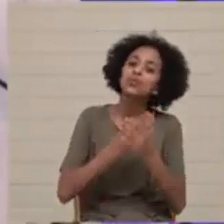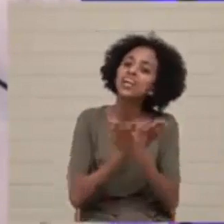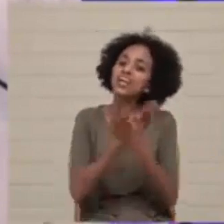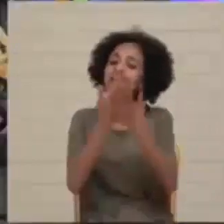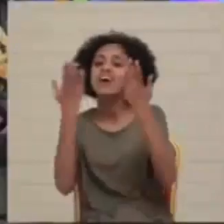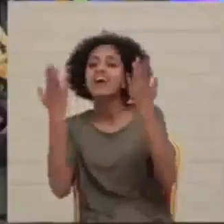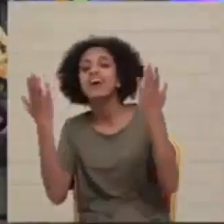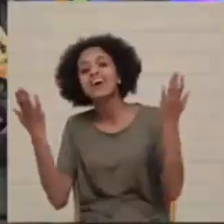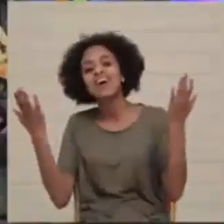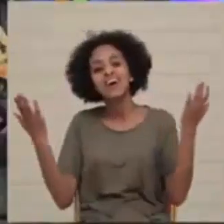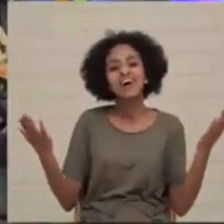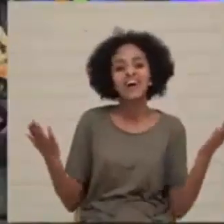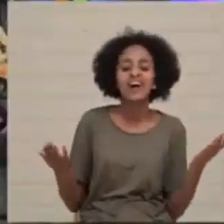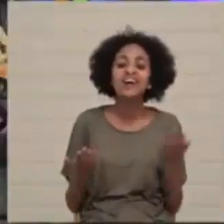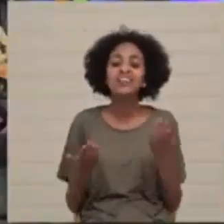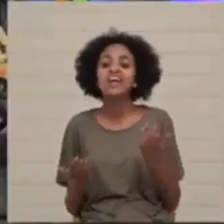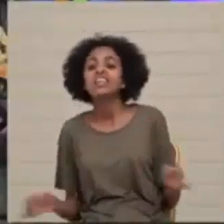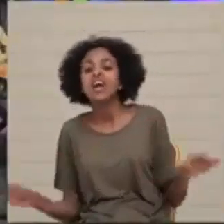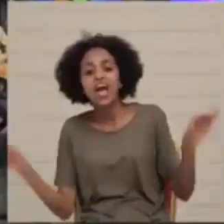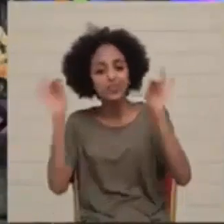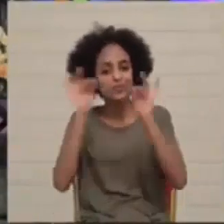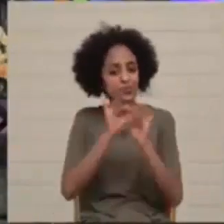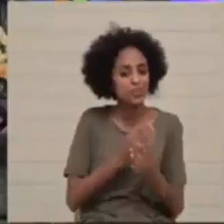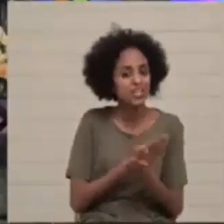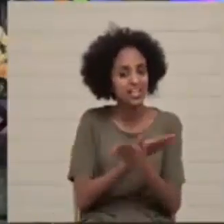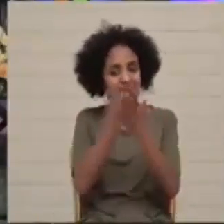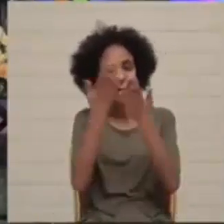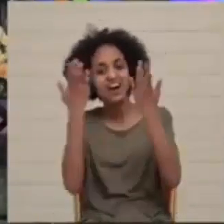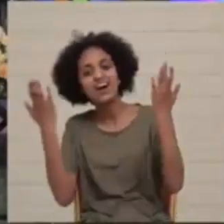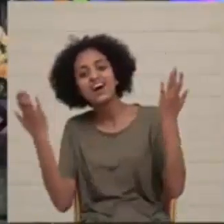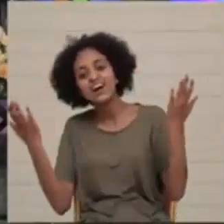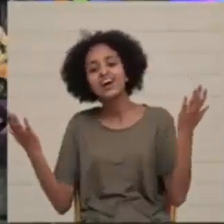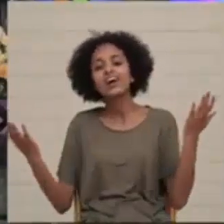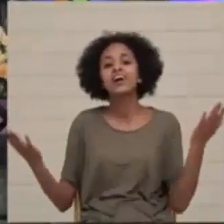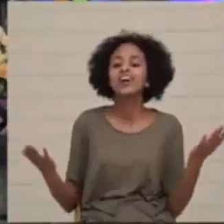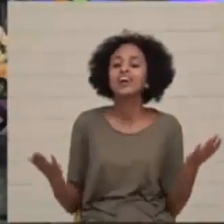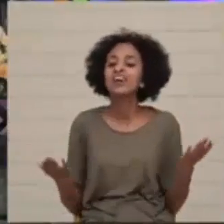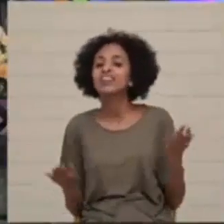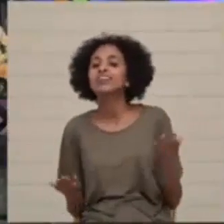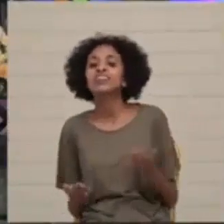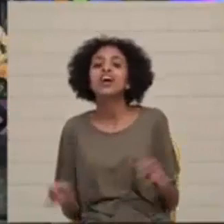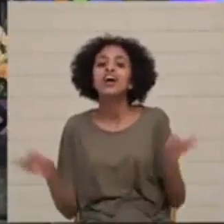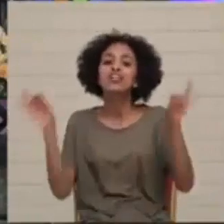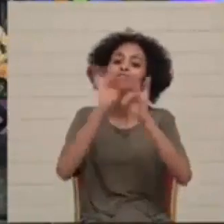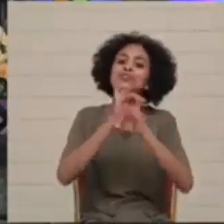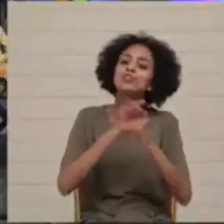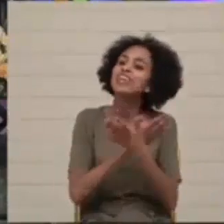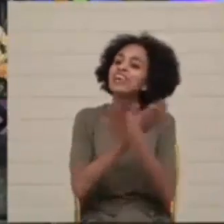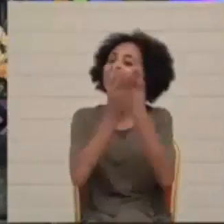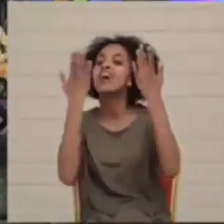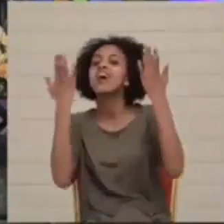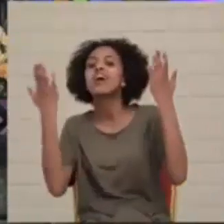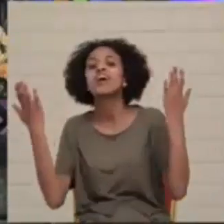ለሊቱ ይነጋል ለሊቱ ይነጋል ለሊቱ